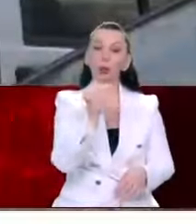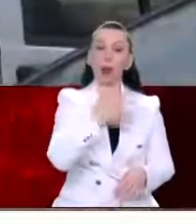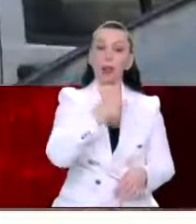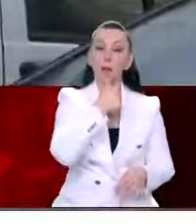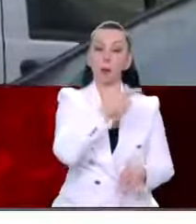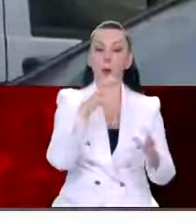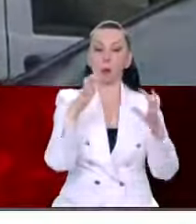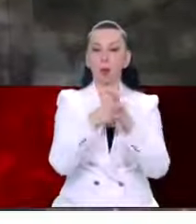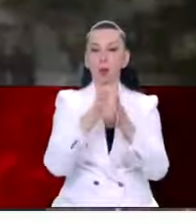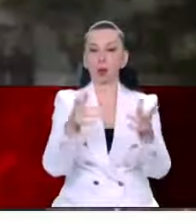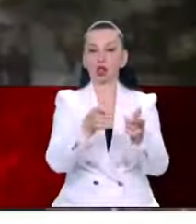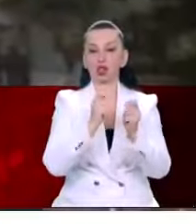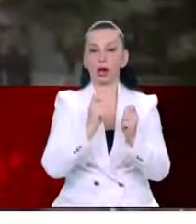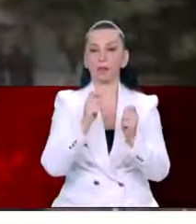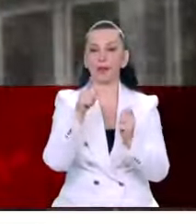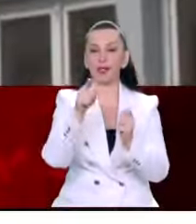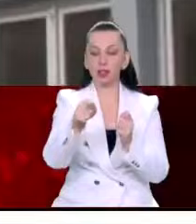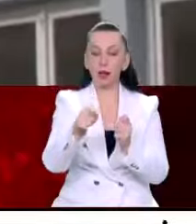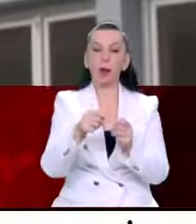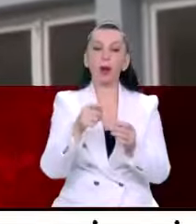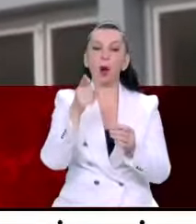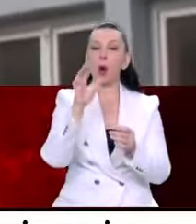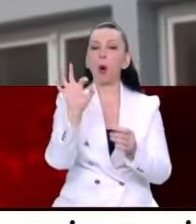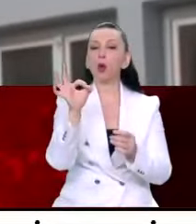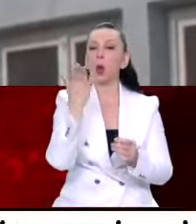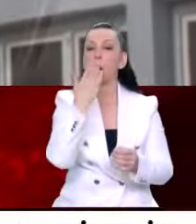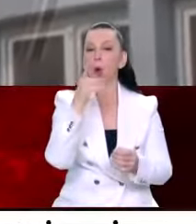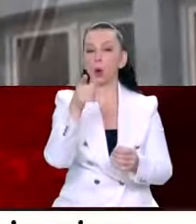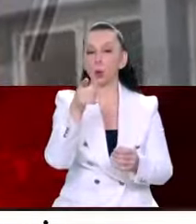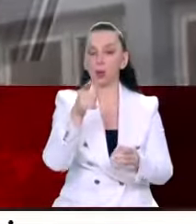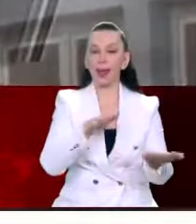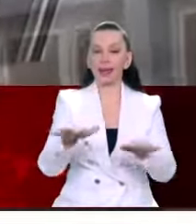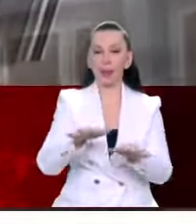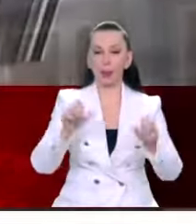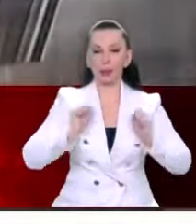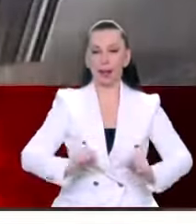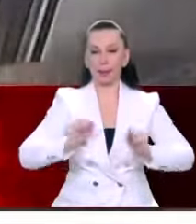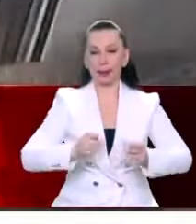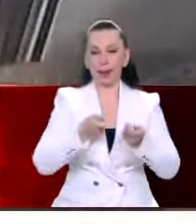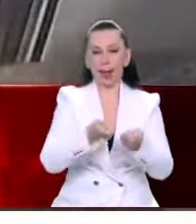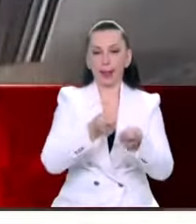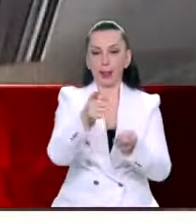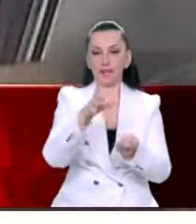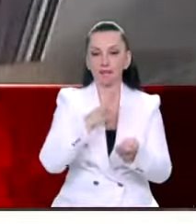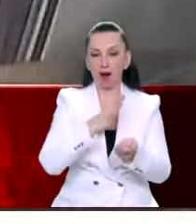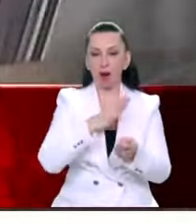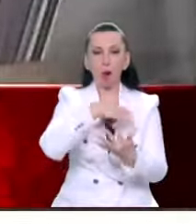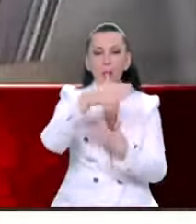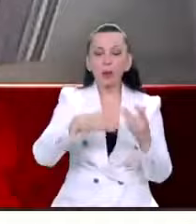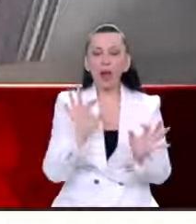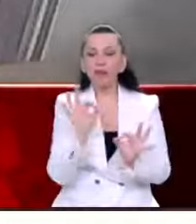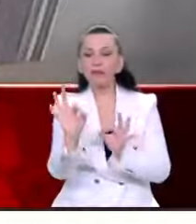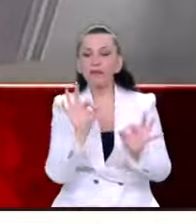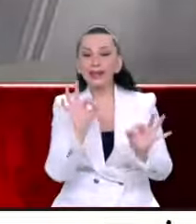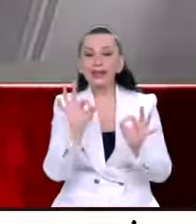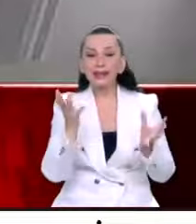dedi. Büyükçekmece'de Batıköy Memurdan Armağan Ortaokulu'nda deprem tatbikatı vardı. Olayların fitilini ateşleyen de